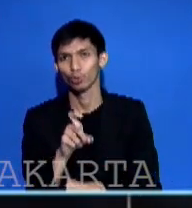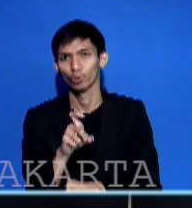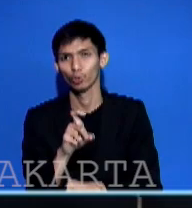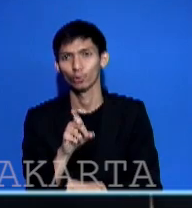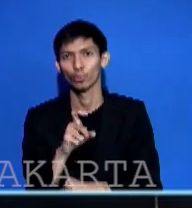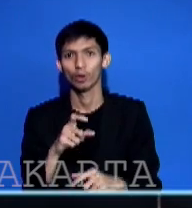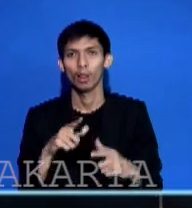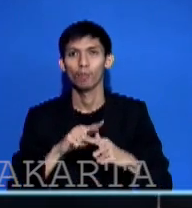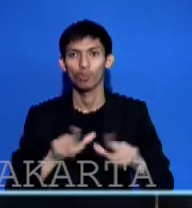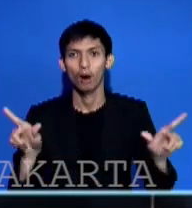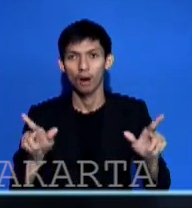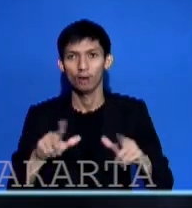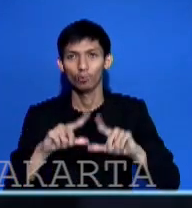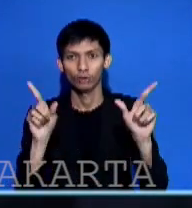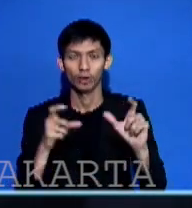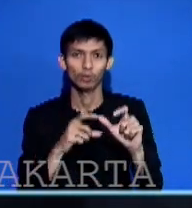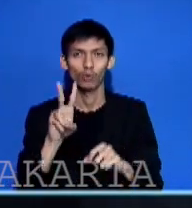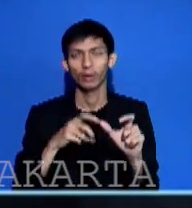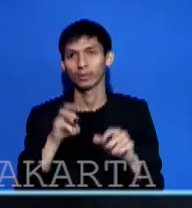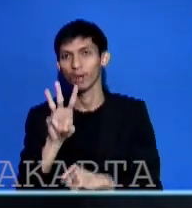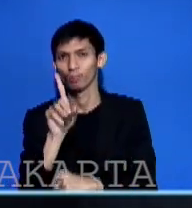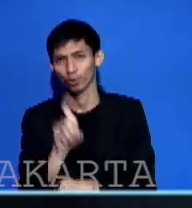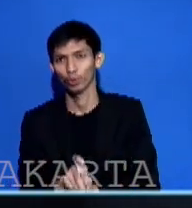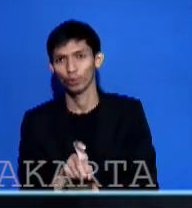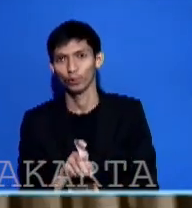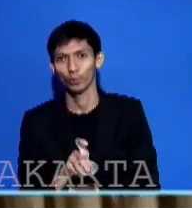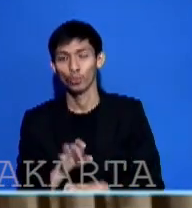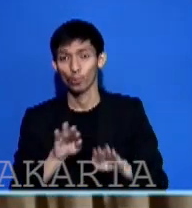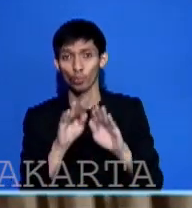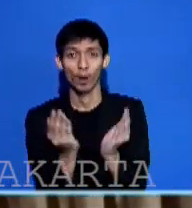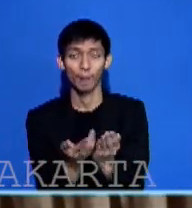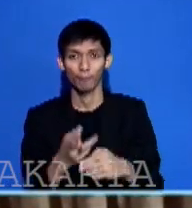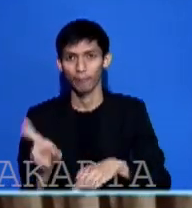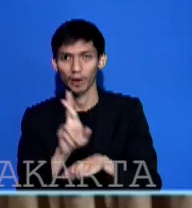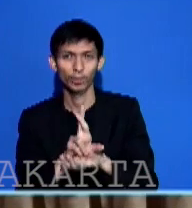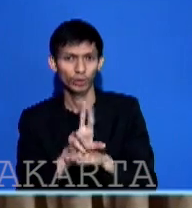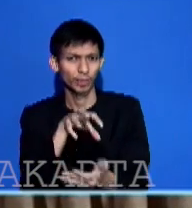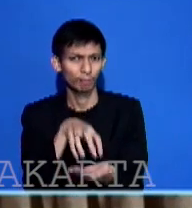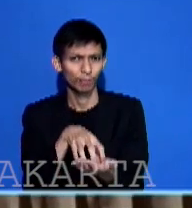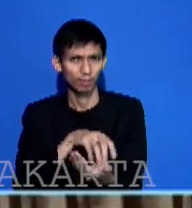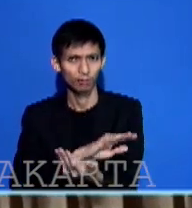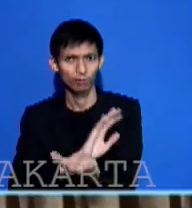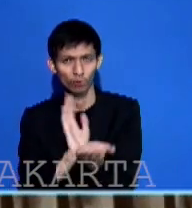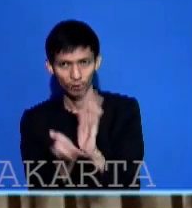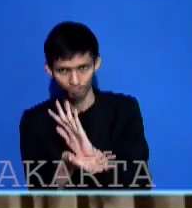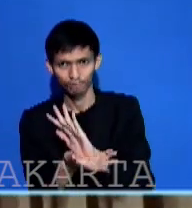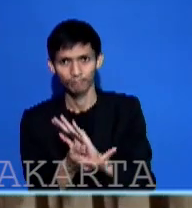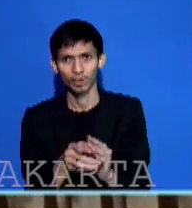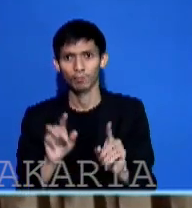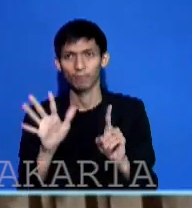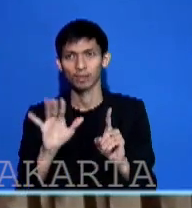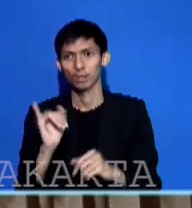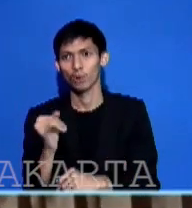sarjana S2 dan S3. Dalam forum Rektor di Surabaya 15 Januari 2024 lalu, Presiden